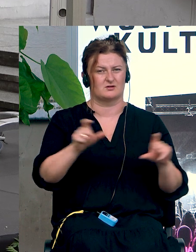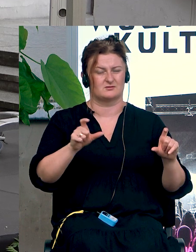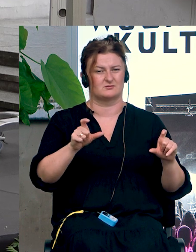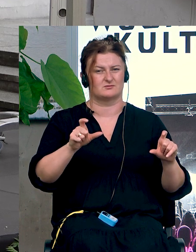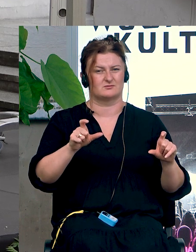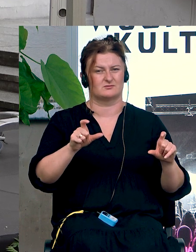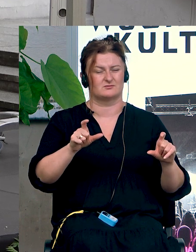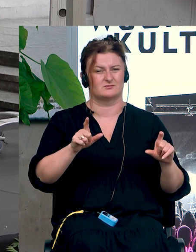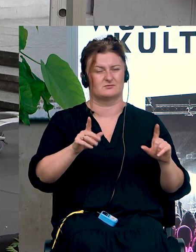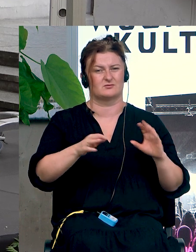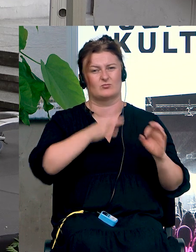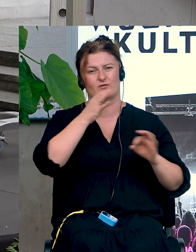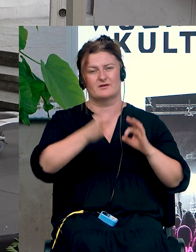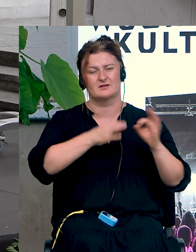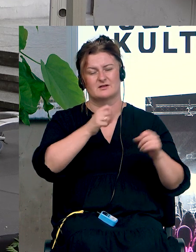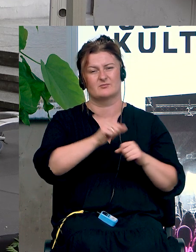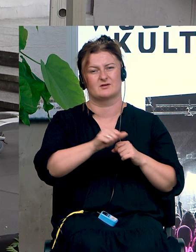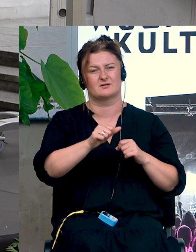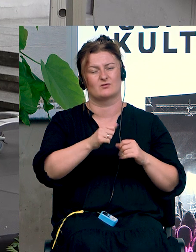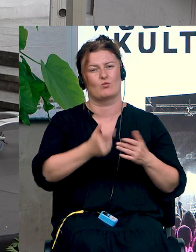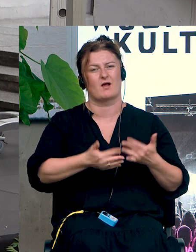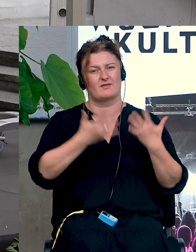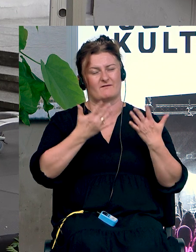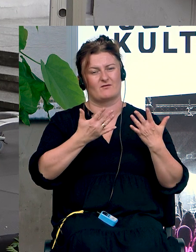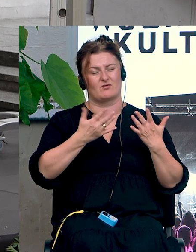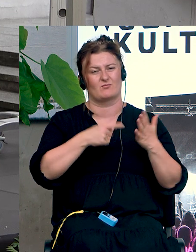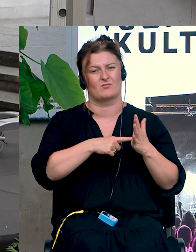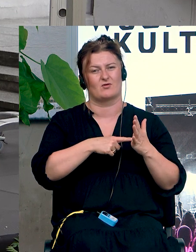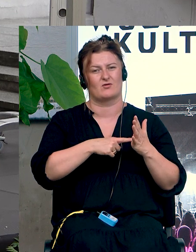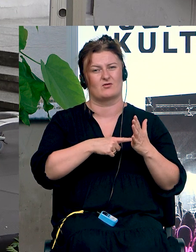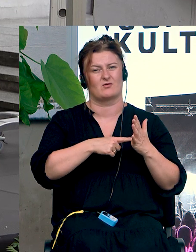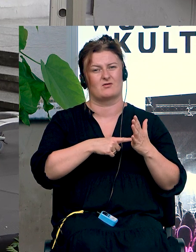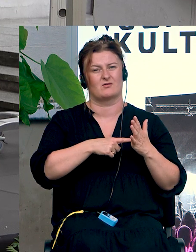що вони апелюють до якихось таких загальних речей.